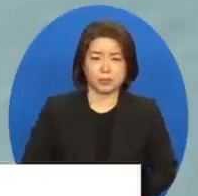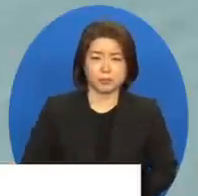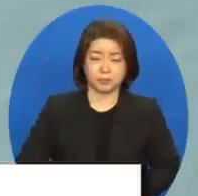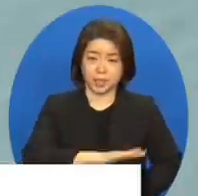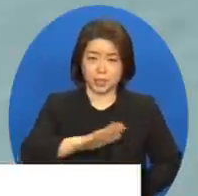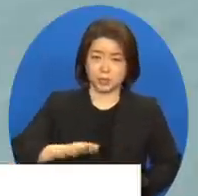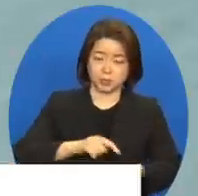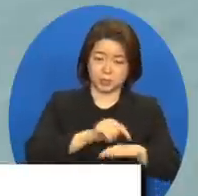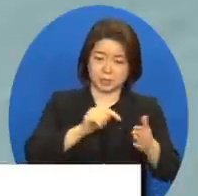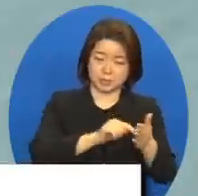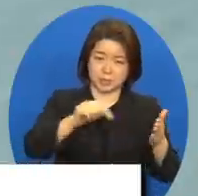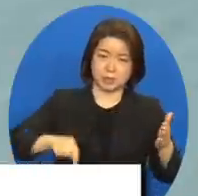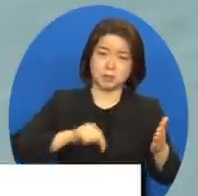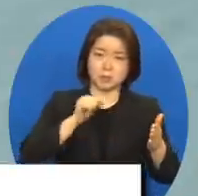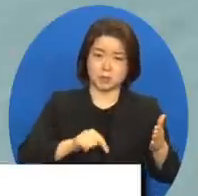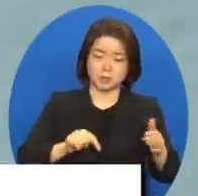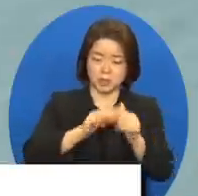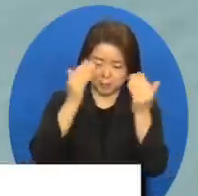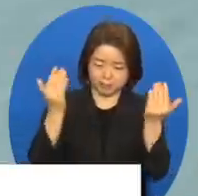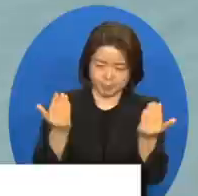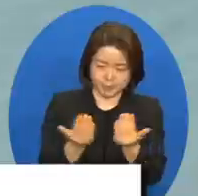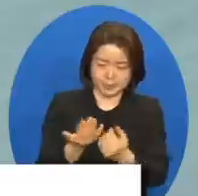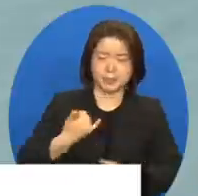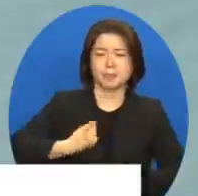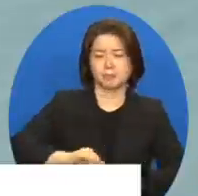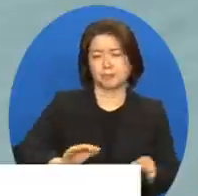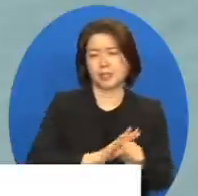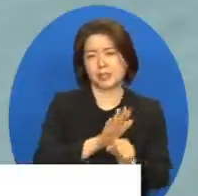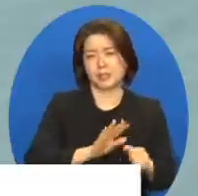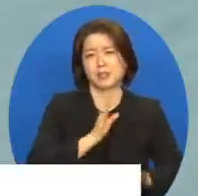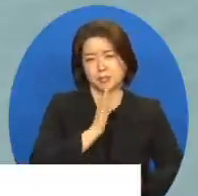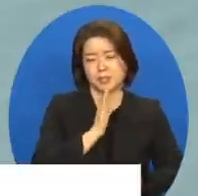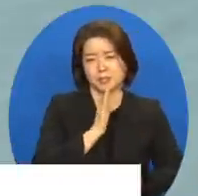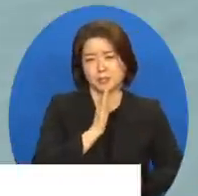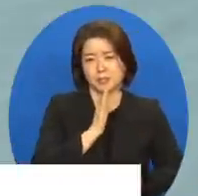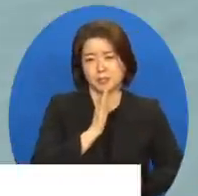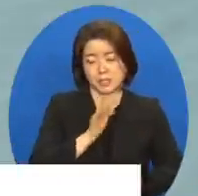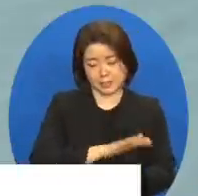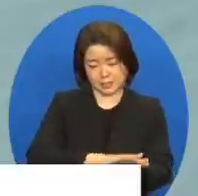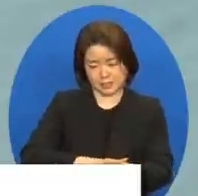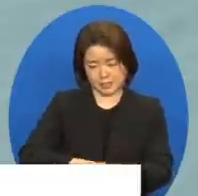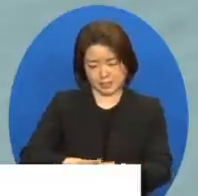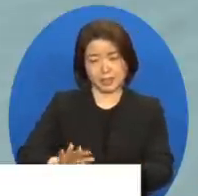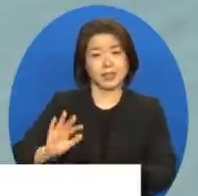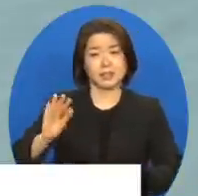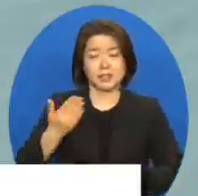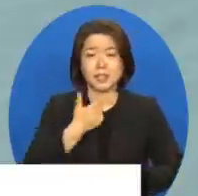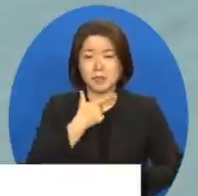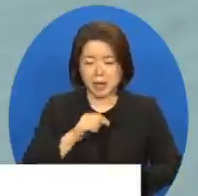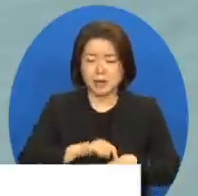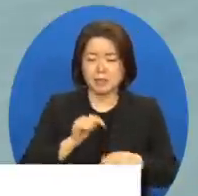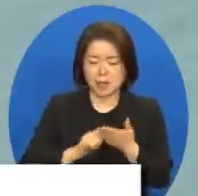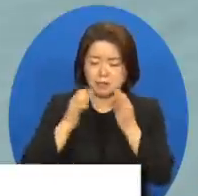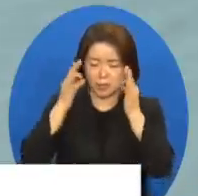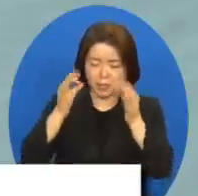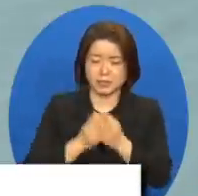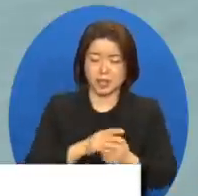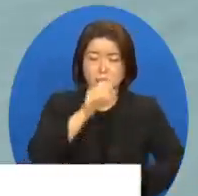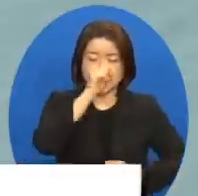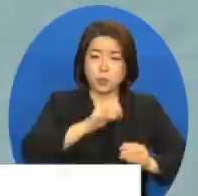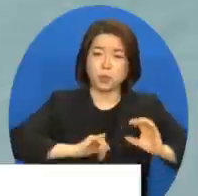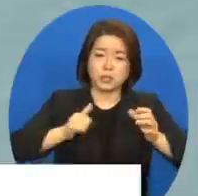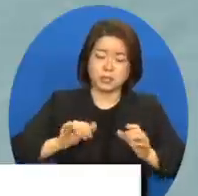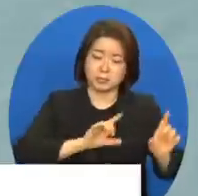우리 마음속에 다 자녀 사랑하죠. 잘 됐으면 좋겠다는 마음 간절하죠. 좋은 세상에서 살았으면 좋겠다는